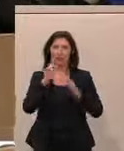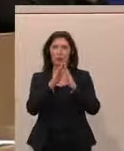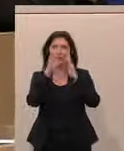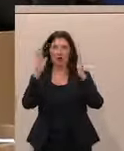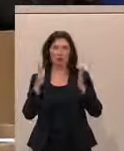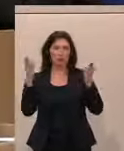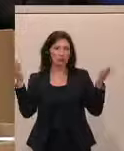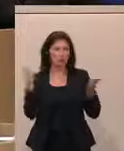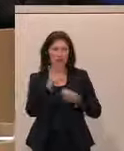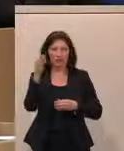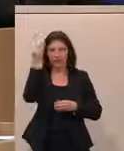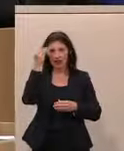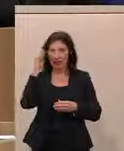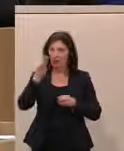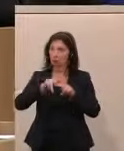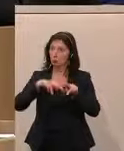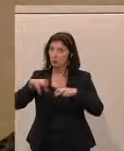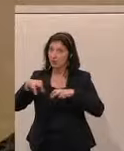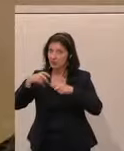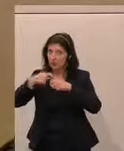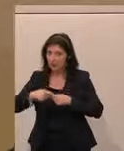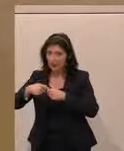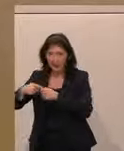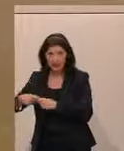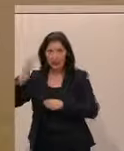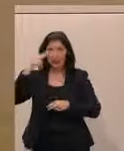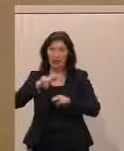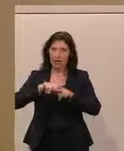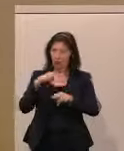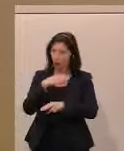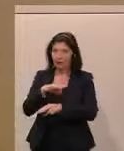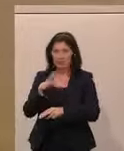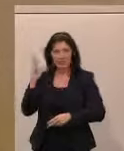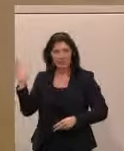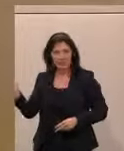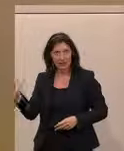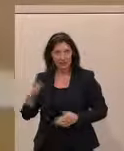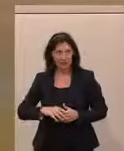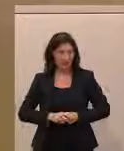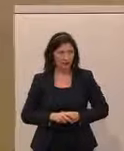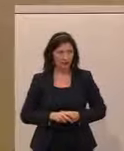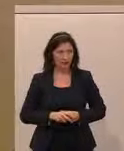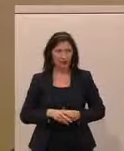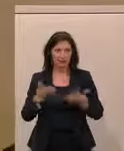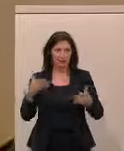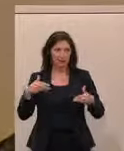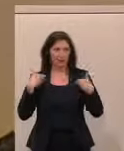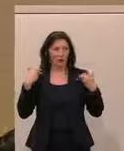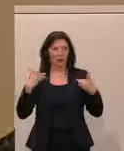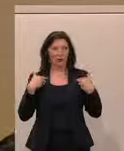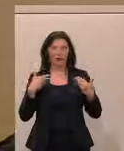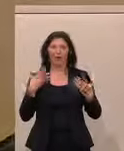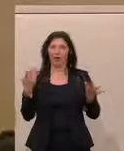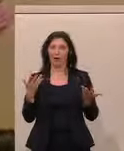Haus, sehr verehrte Mitglieder der Bundesregierung, Herr Bundeskanzler, welch Freude, dass ich die Herren Kickl und Hof auf